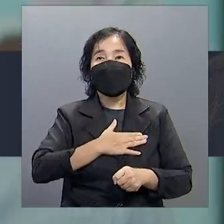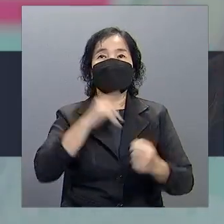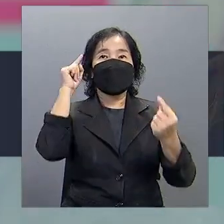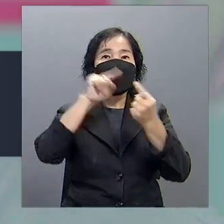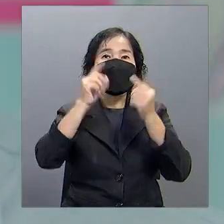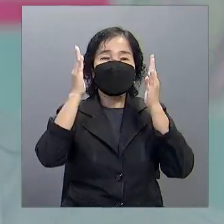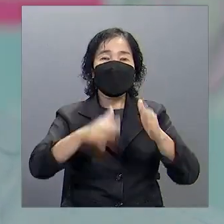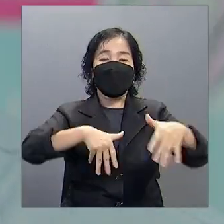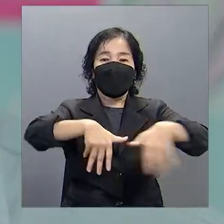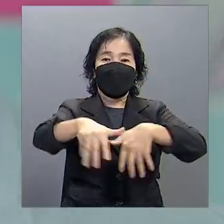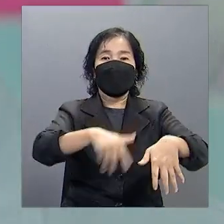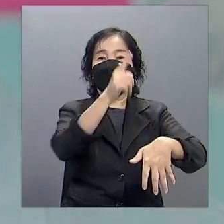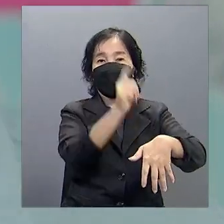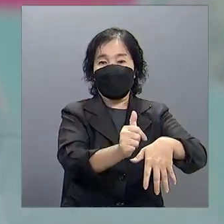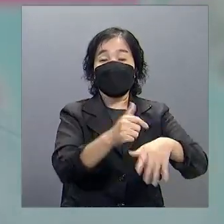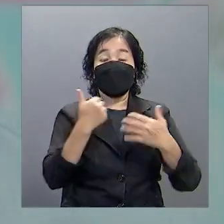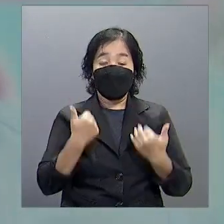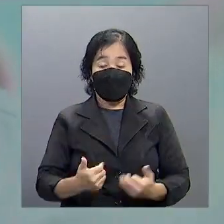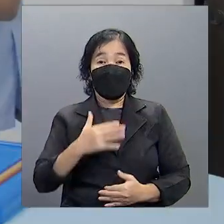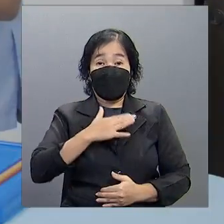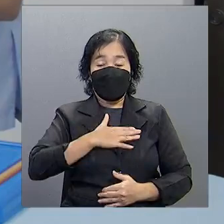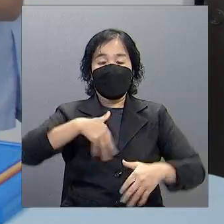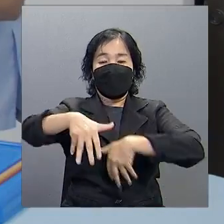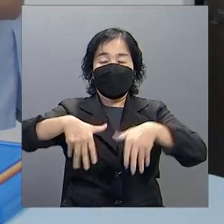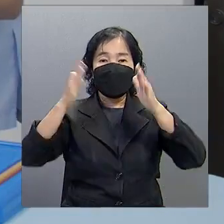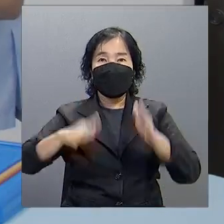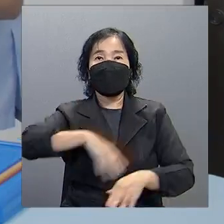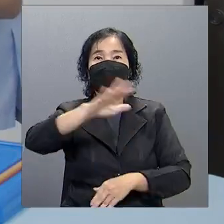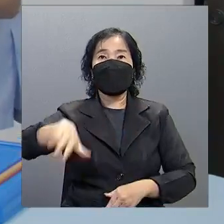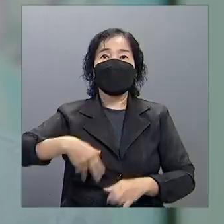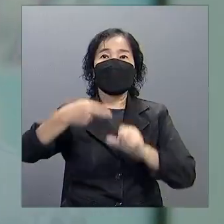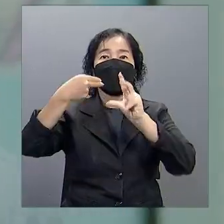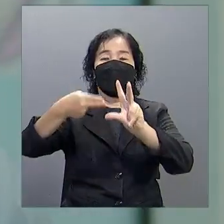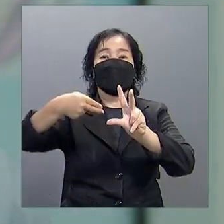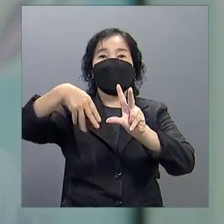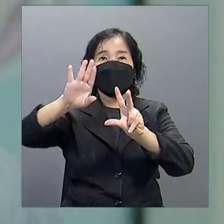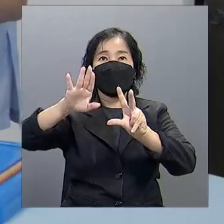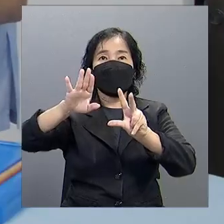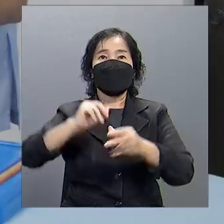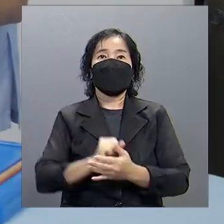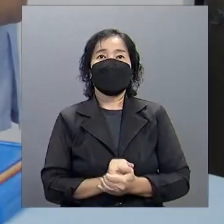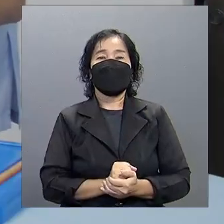พื้นที่เป็นหลักที่นี่นะครับจะมีประชากรทั้งหมด 30,000 กว่าคน แต่ที่นี่มีคนดู 30,000 ส 4คน